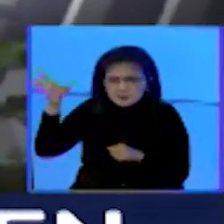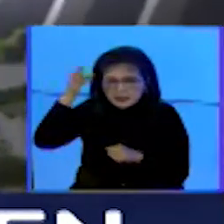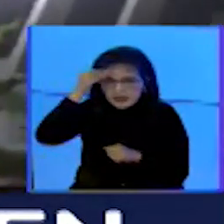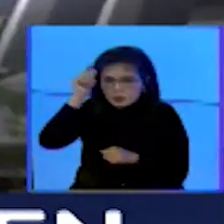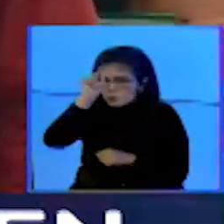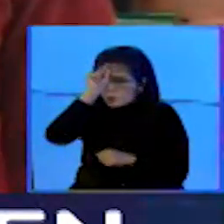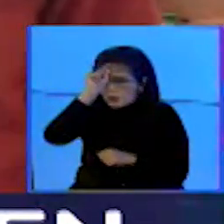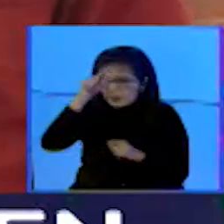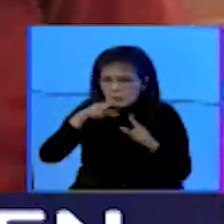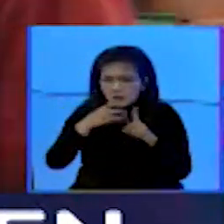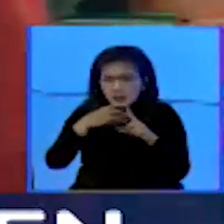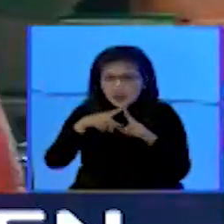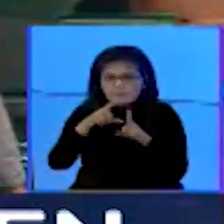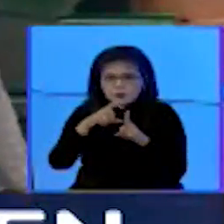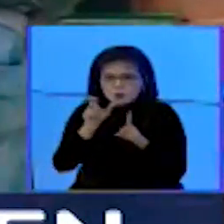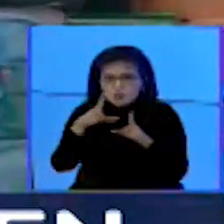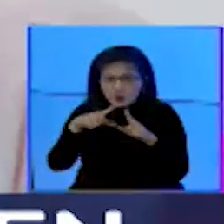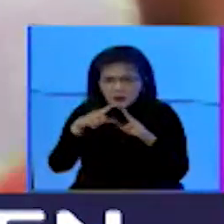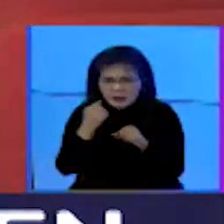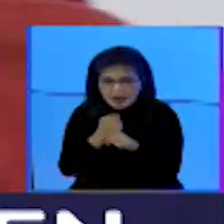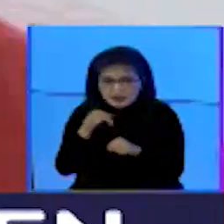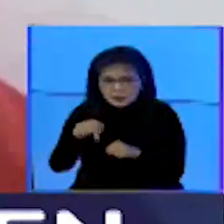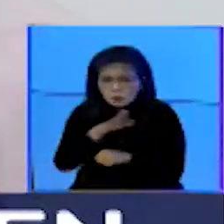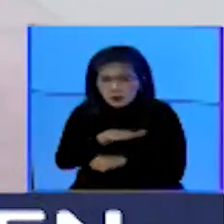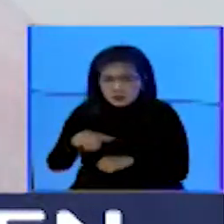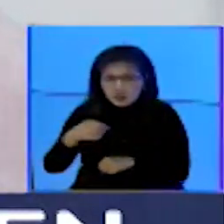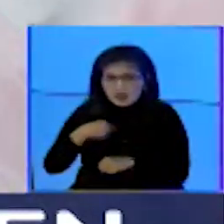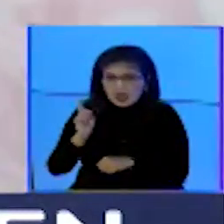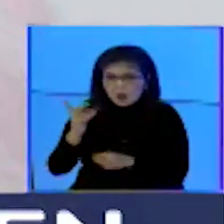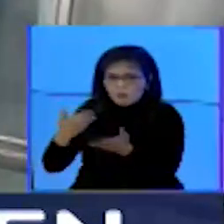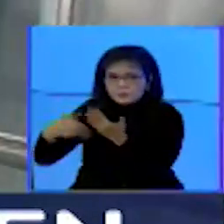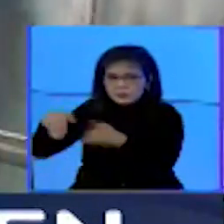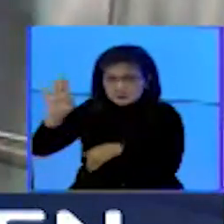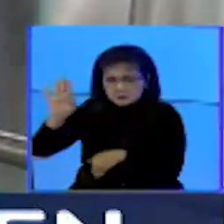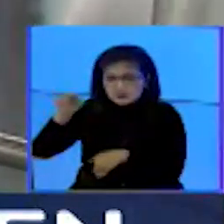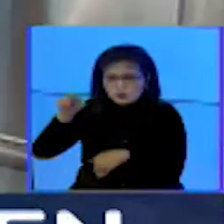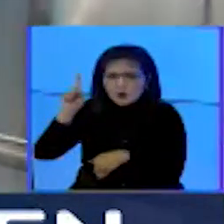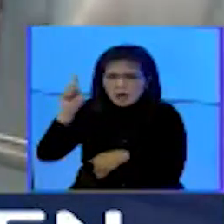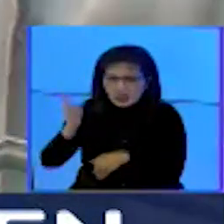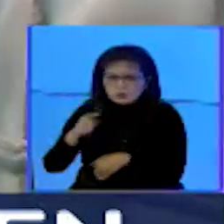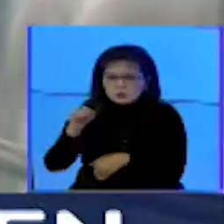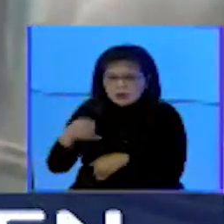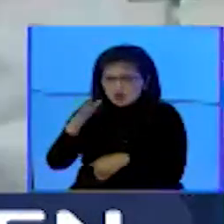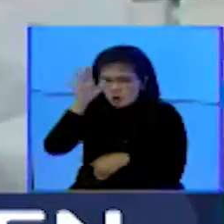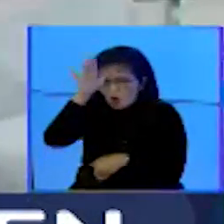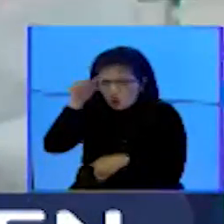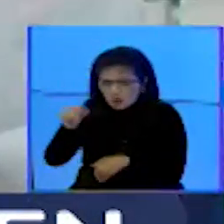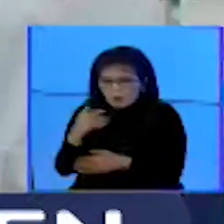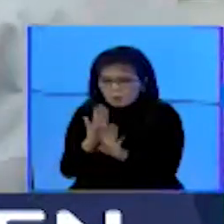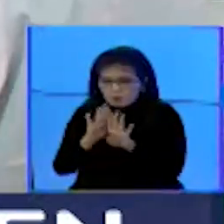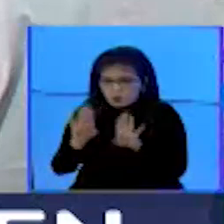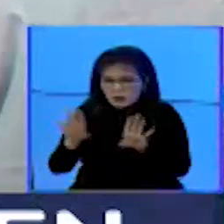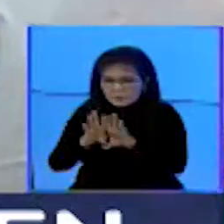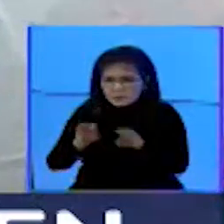Syukri Zarkasi. Anak-anakku, santri-santriku, ketika kamu di luar di sana, jadilah seorang yang bisa membuka lapangan